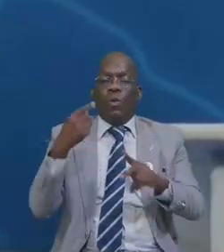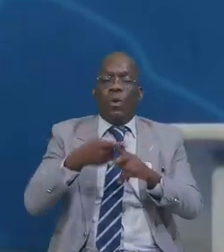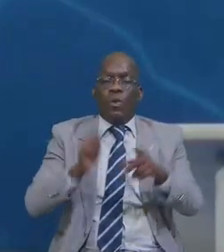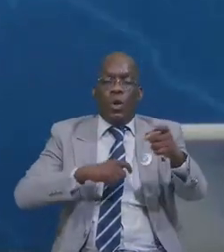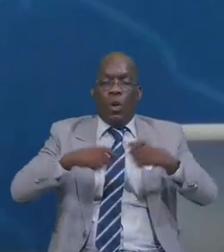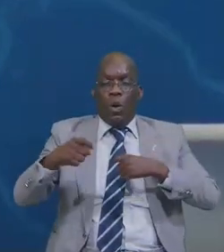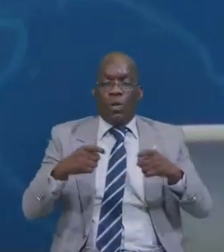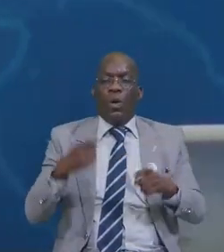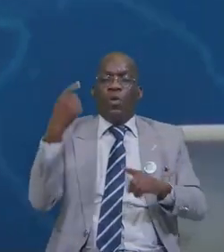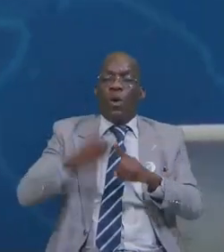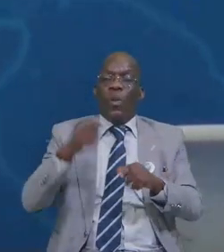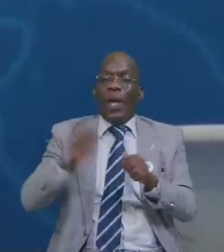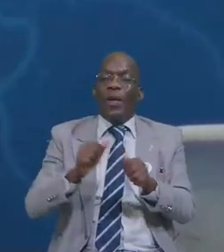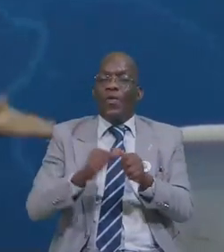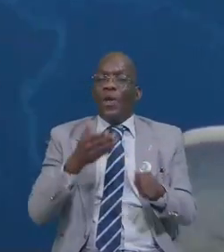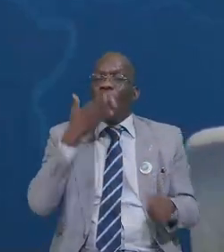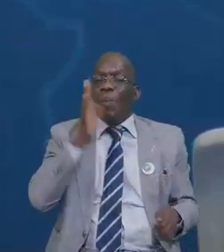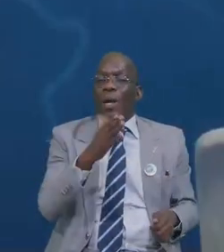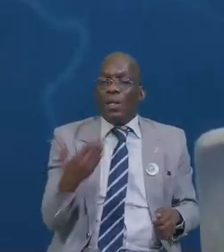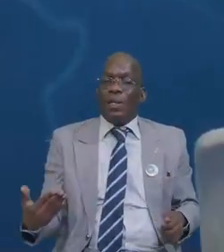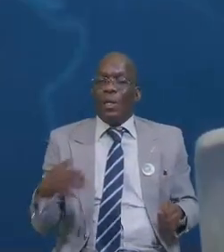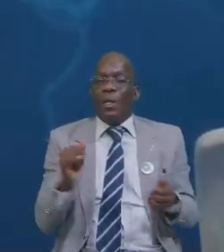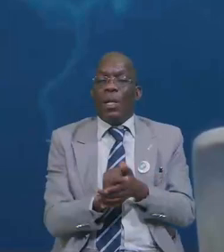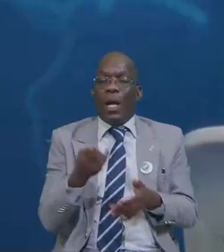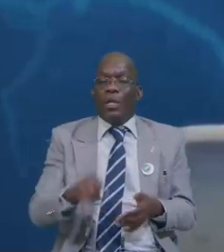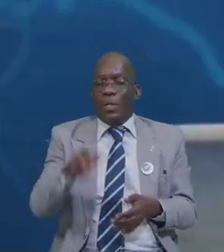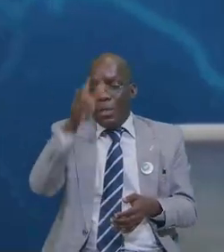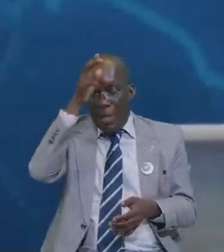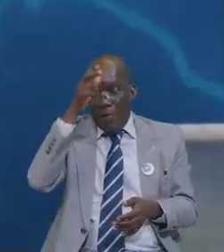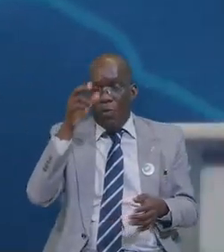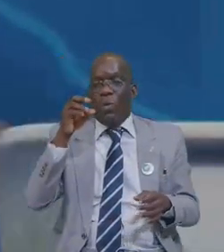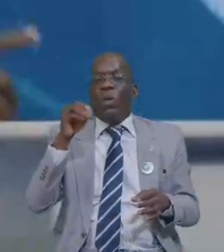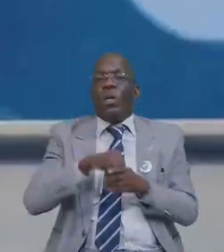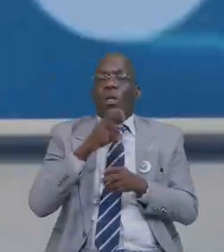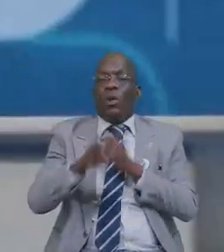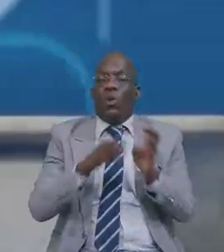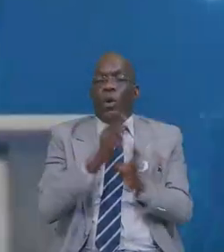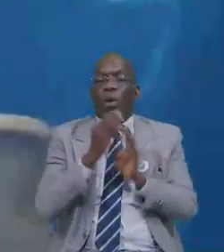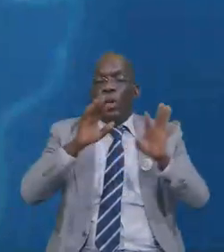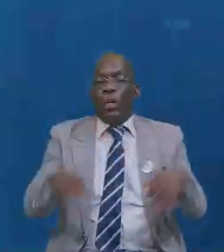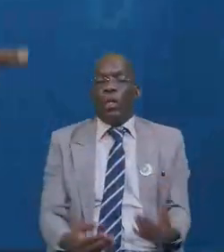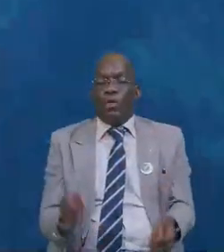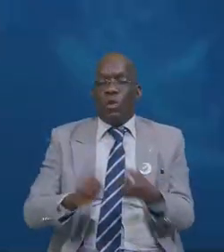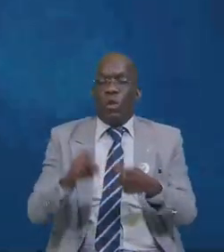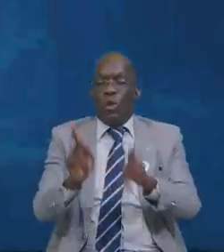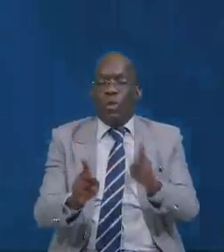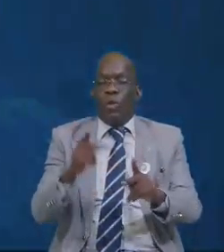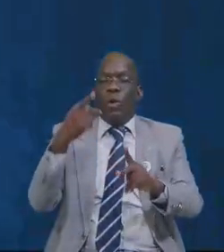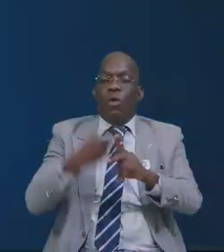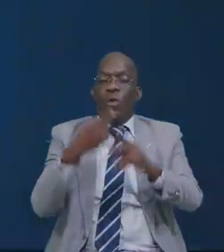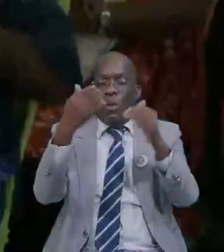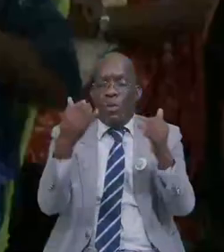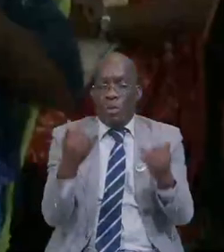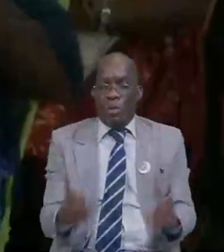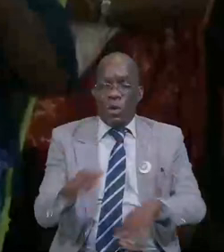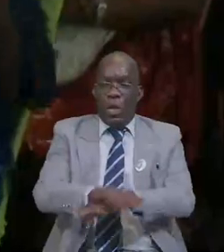donner tout ça, de toutes les blessures, de toutes les choses maléfiques, dans les choses que tu es, où le diable du monde donnait,